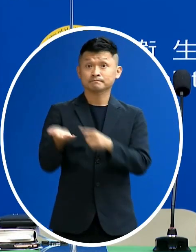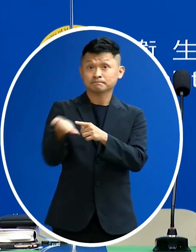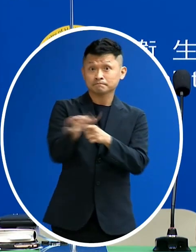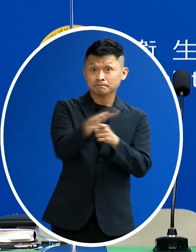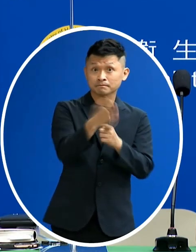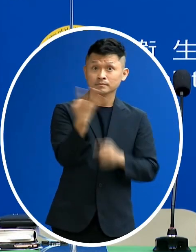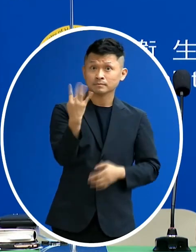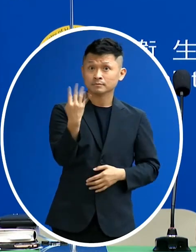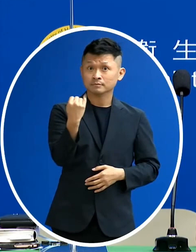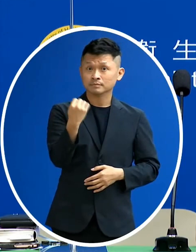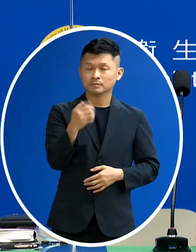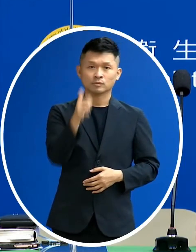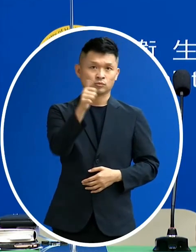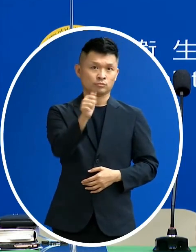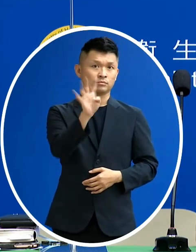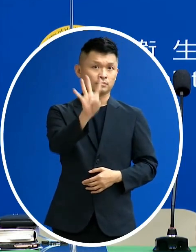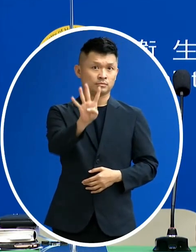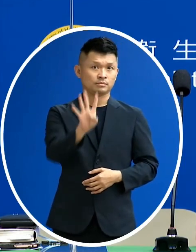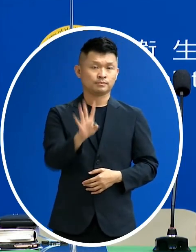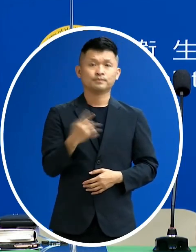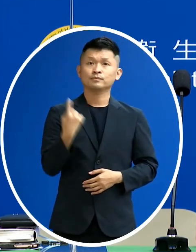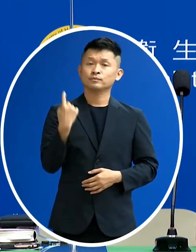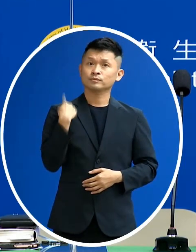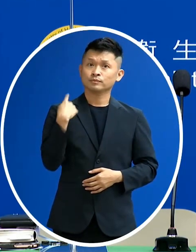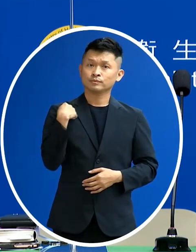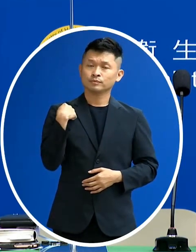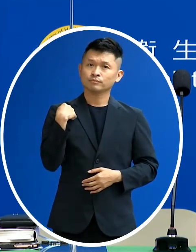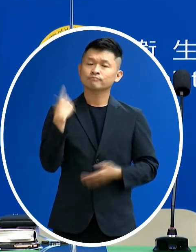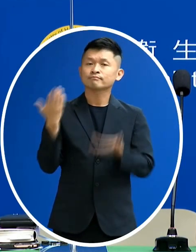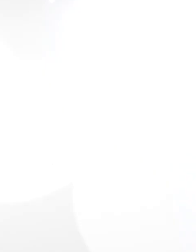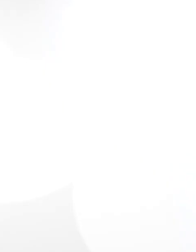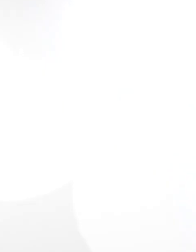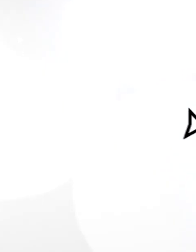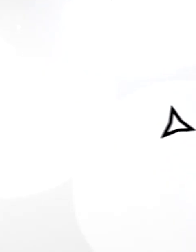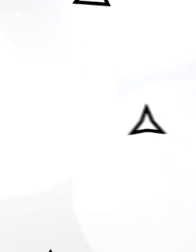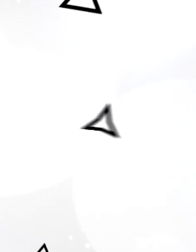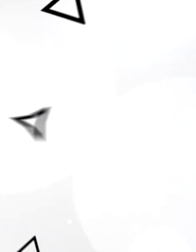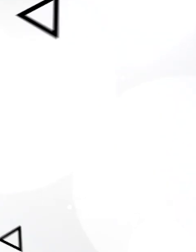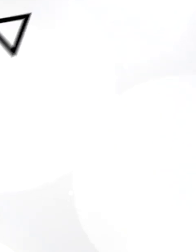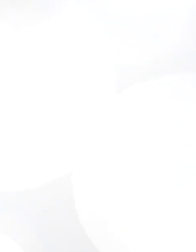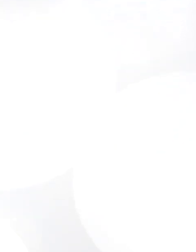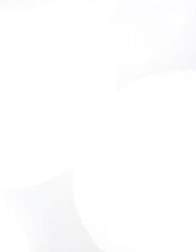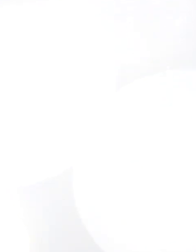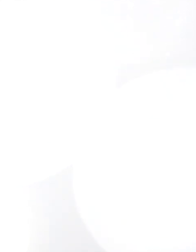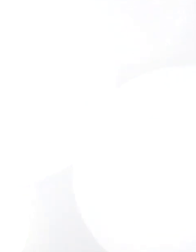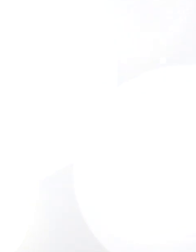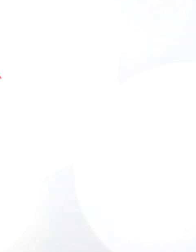病例那有54位跟昨天的基本上差不多。